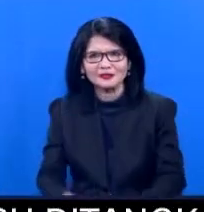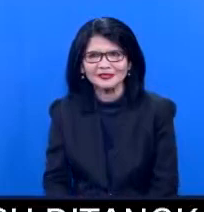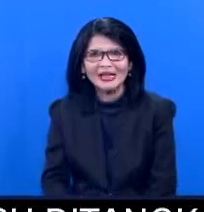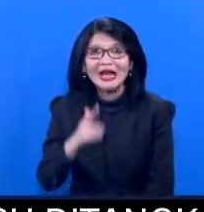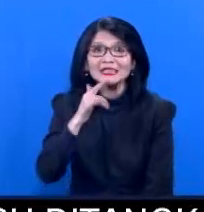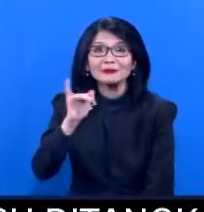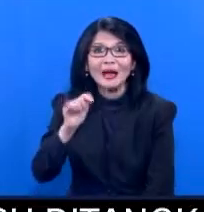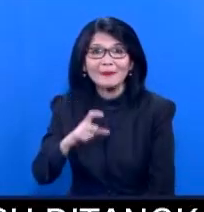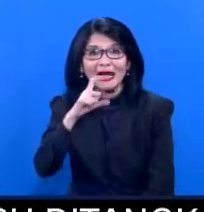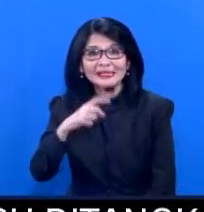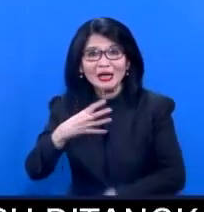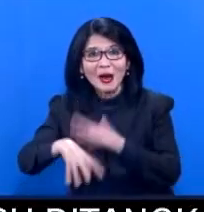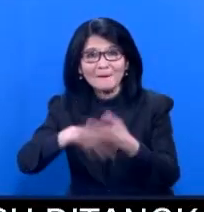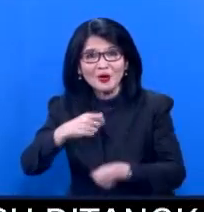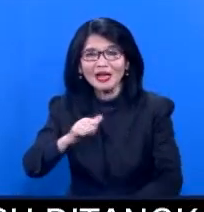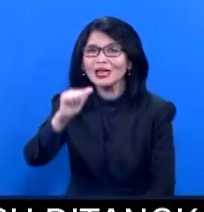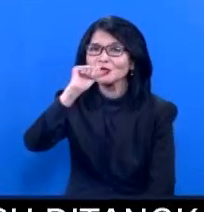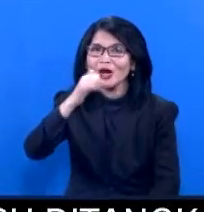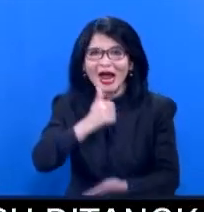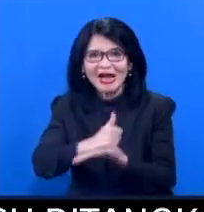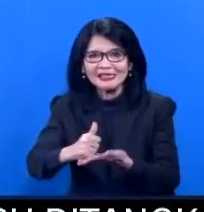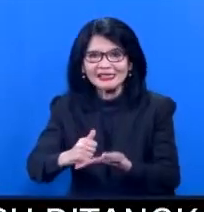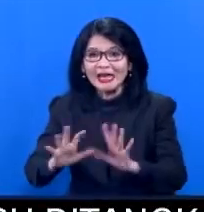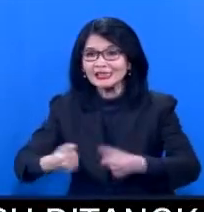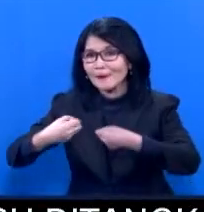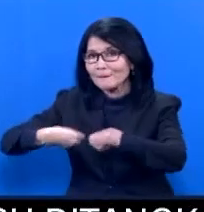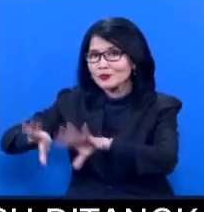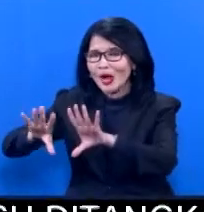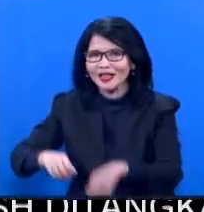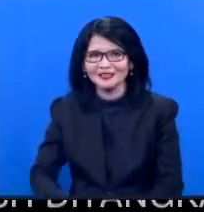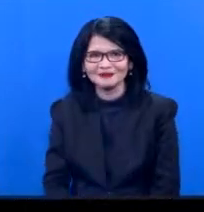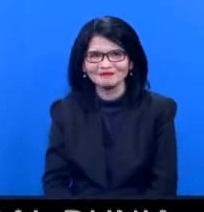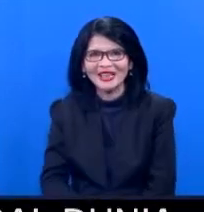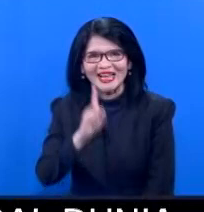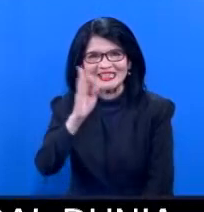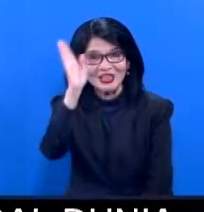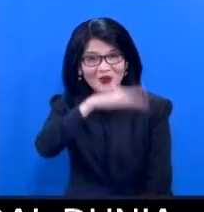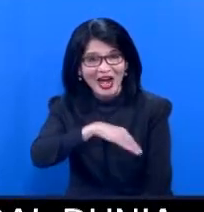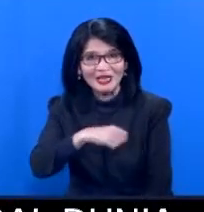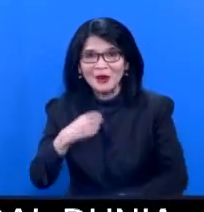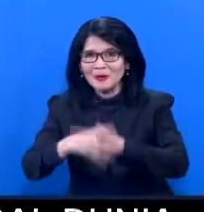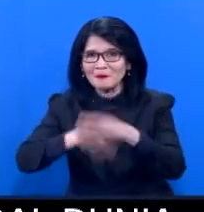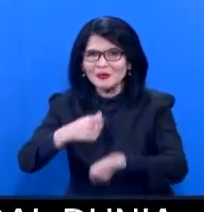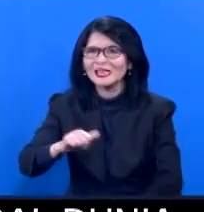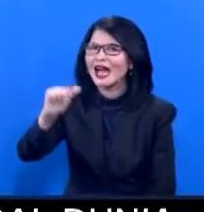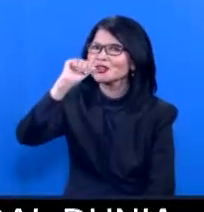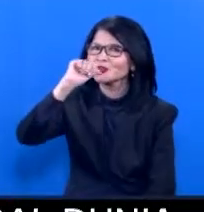Seperti apa cara pengolahan susu sapi murni hingga siap dipasarkan? Berikut segmen Sehari Menjadi Pengusaha Susu